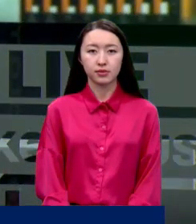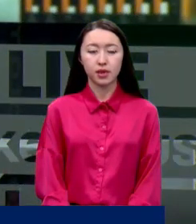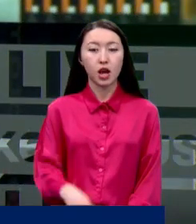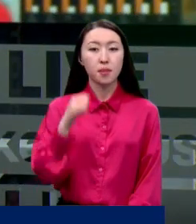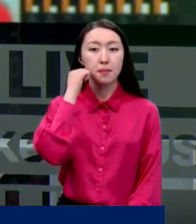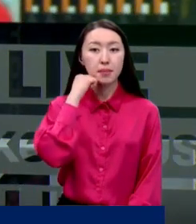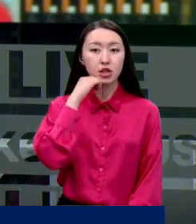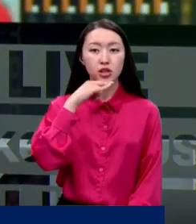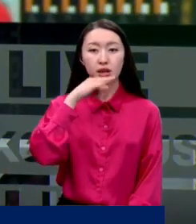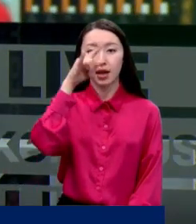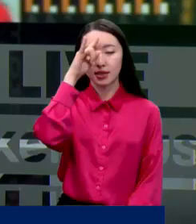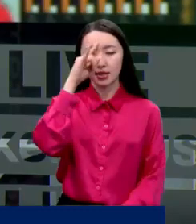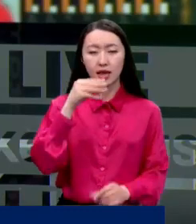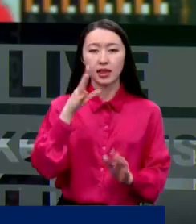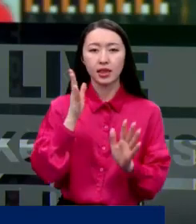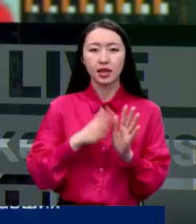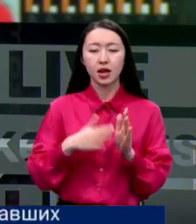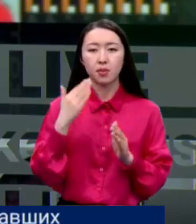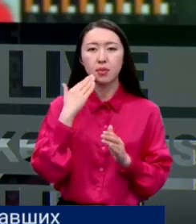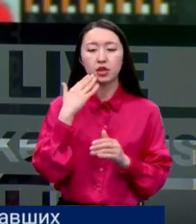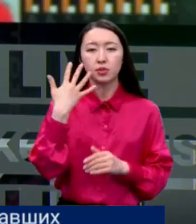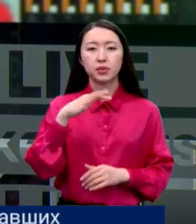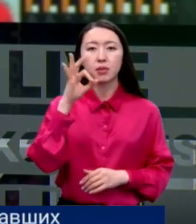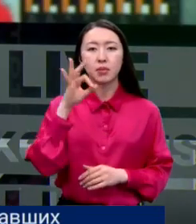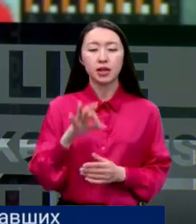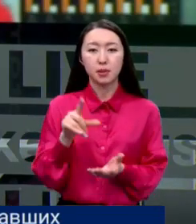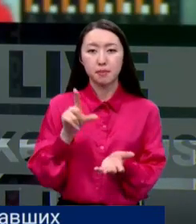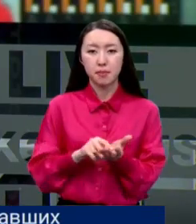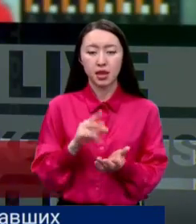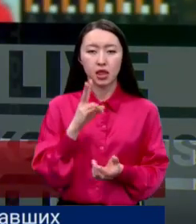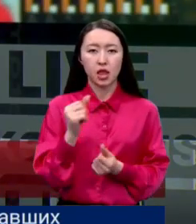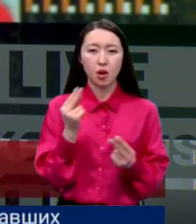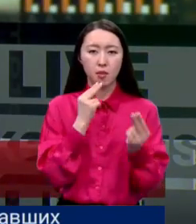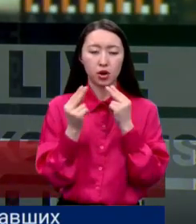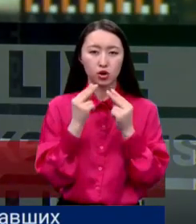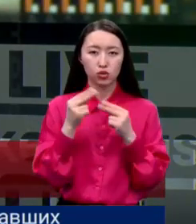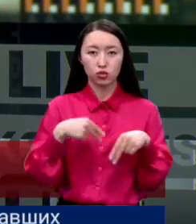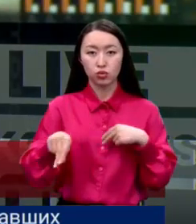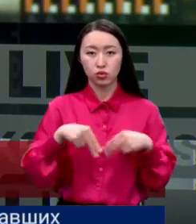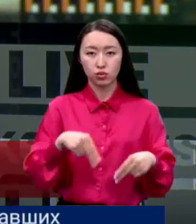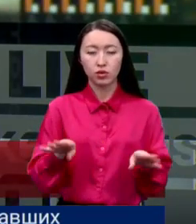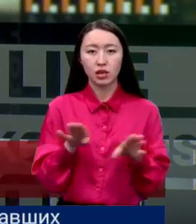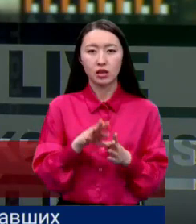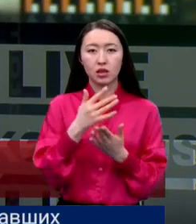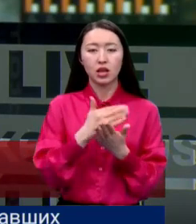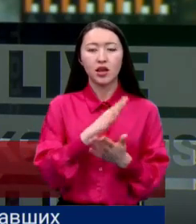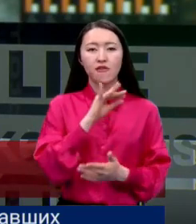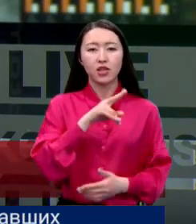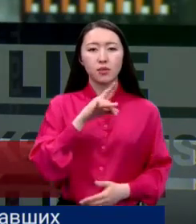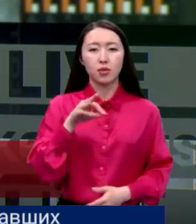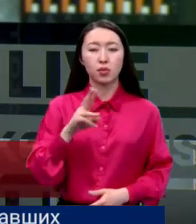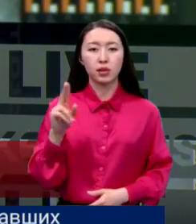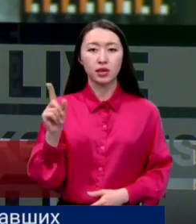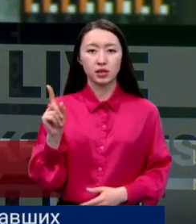Пожилые казахстанцы тратят почти 50% всей пенсии на продукты питания. Такие данные приводит аналитический портал Finprom.kz.